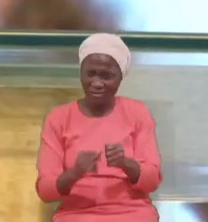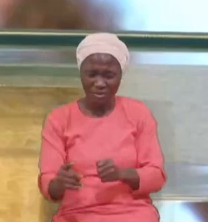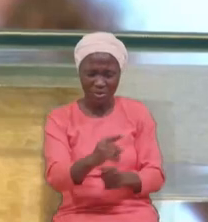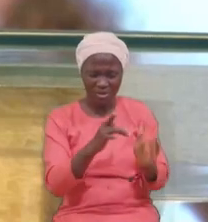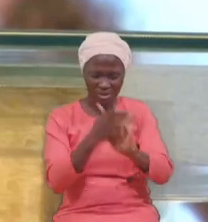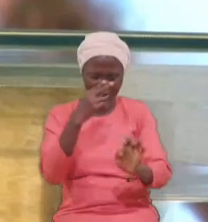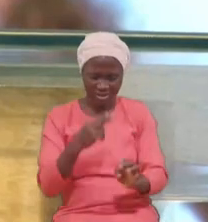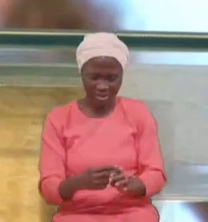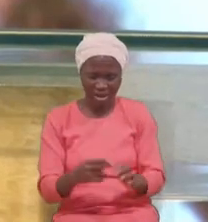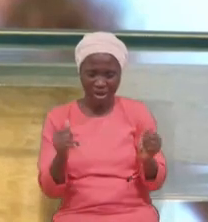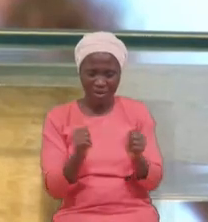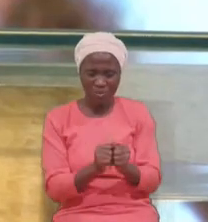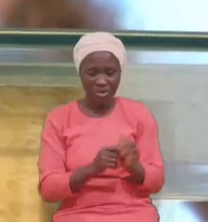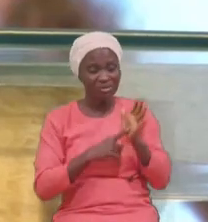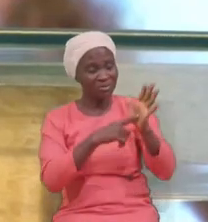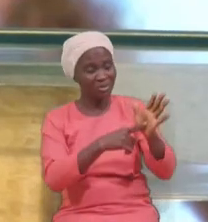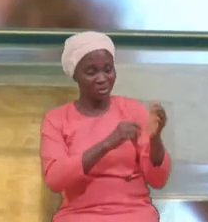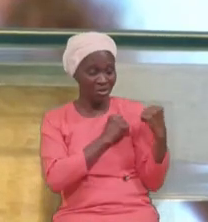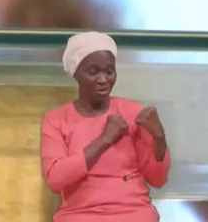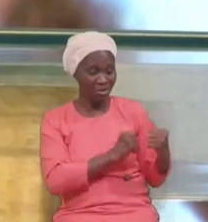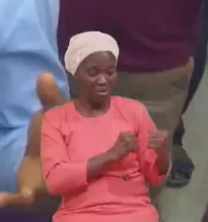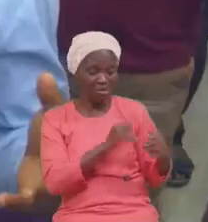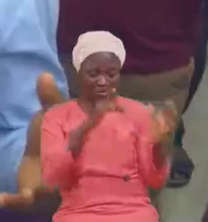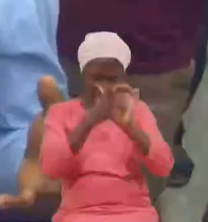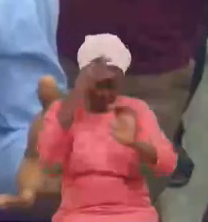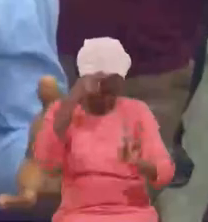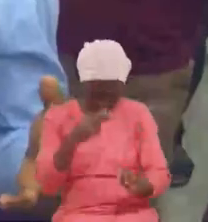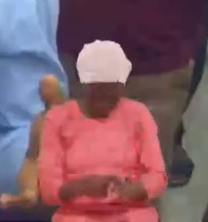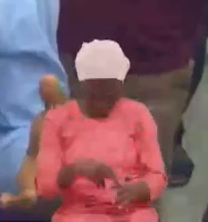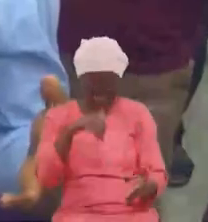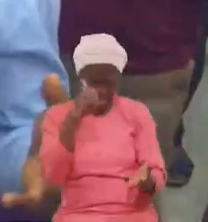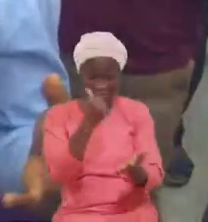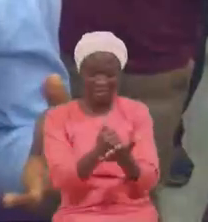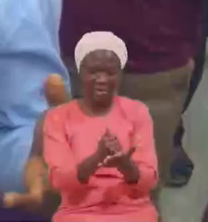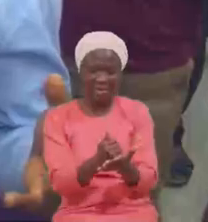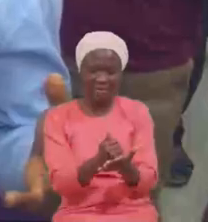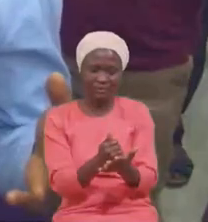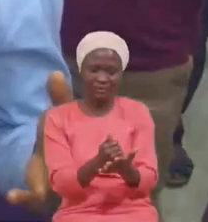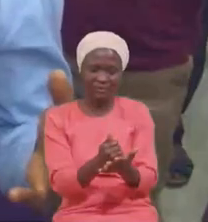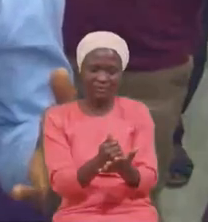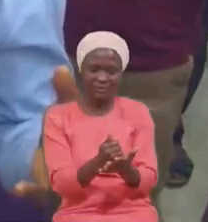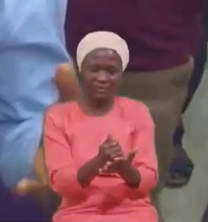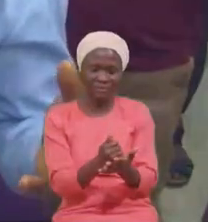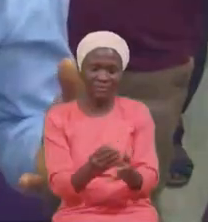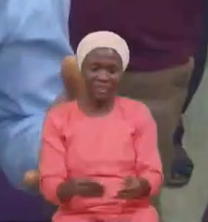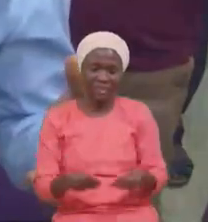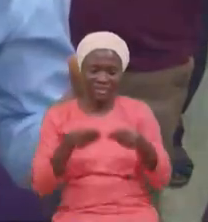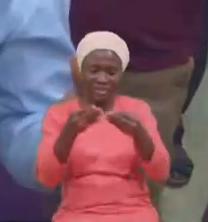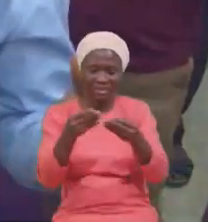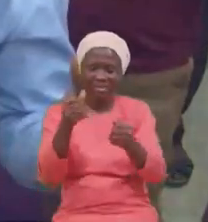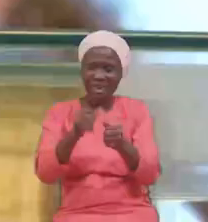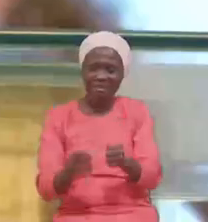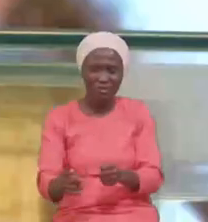monde. Avec le courage visible et l'audace au nom de Jésus-Christ. Donne à